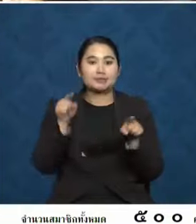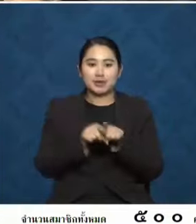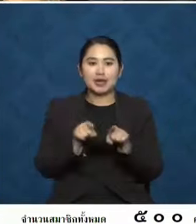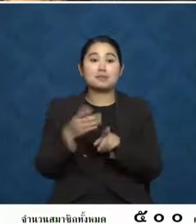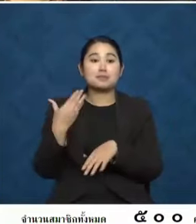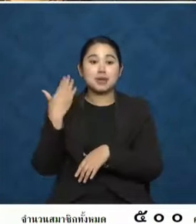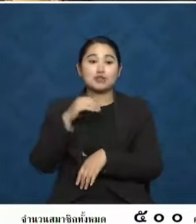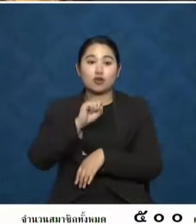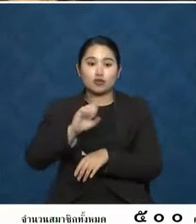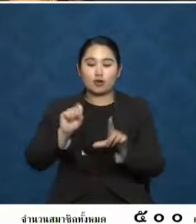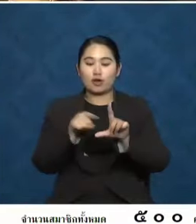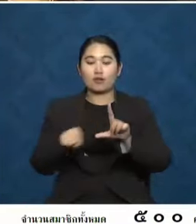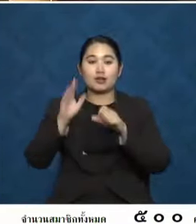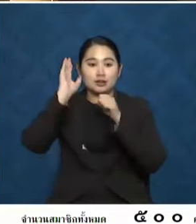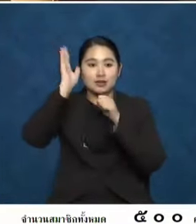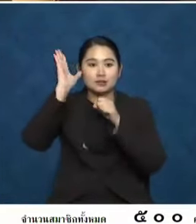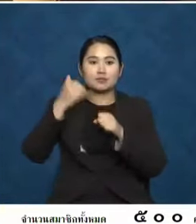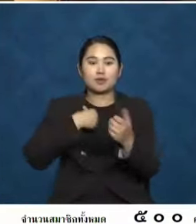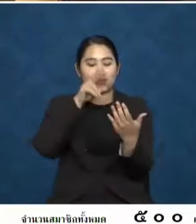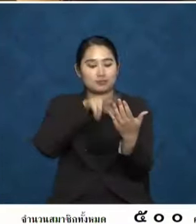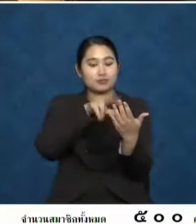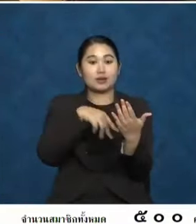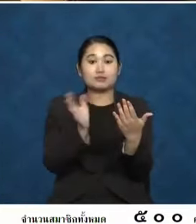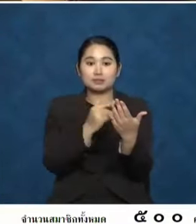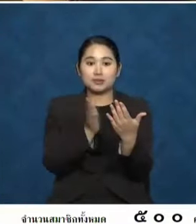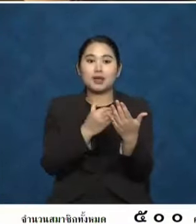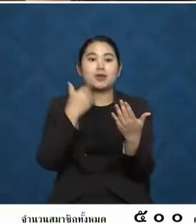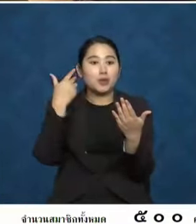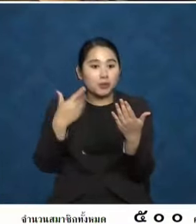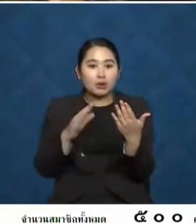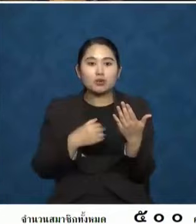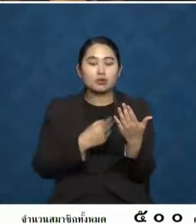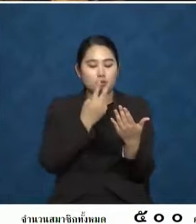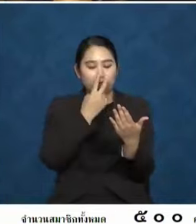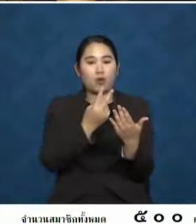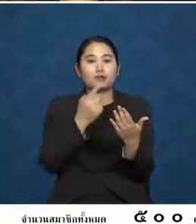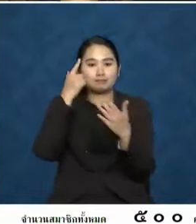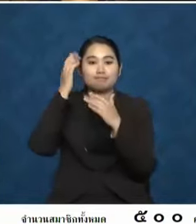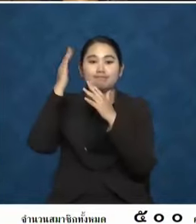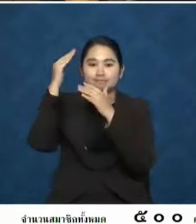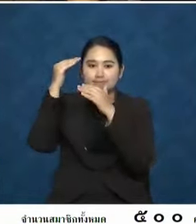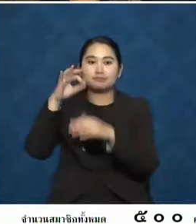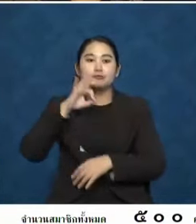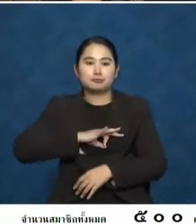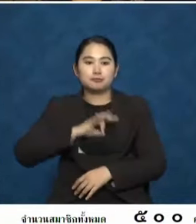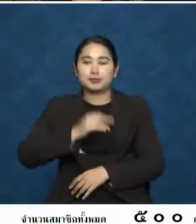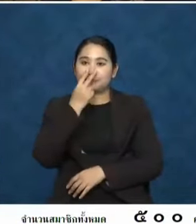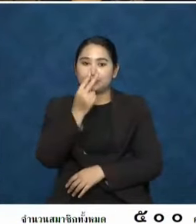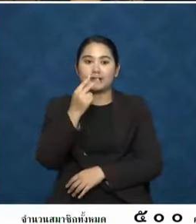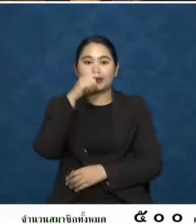ตล